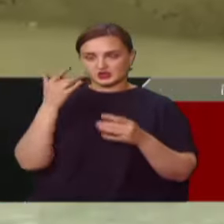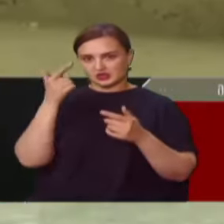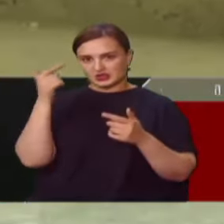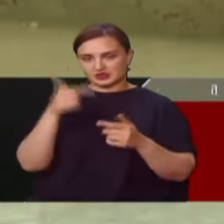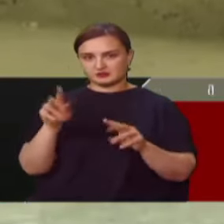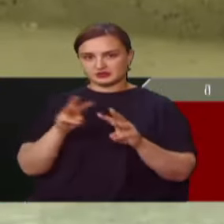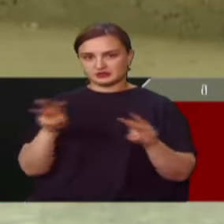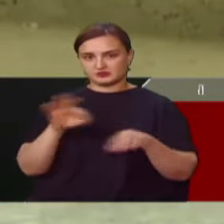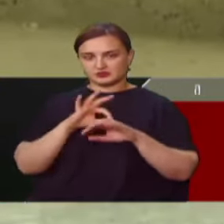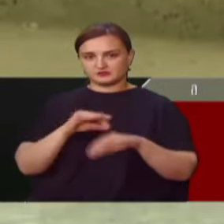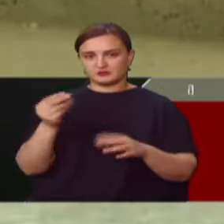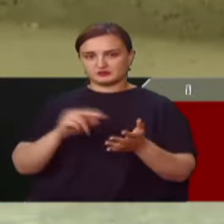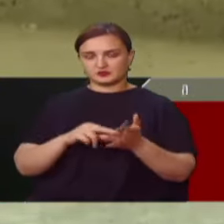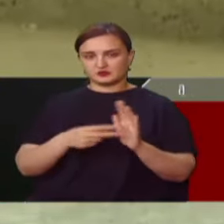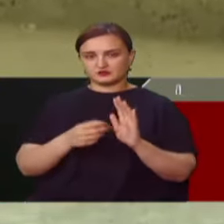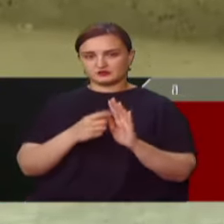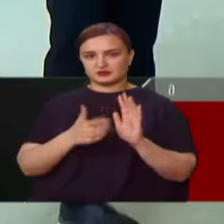სამინისტრო ახორციელებს, მისი ბიუჯეტი